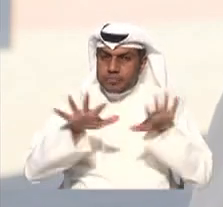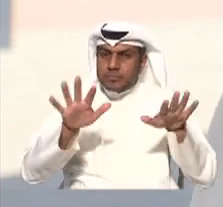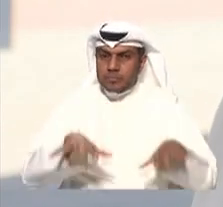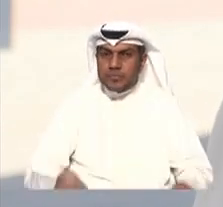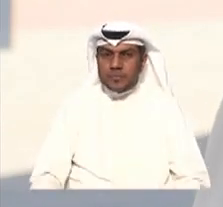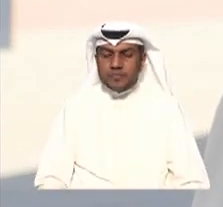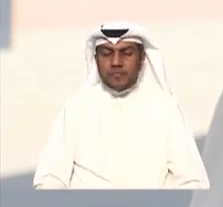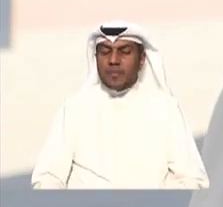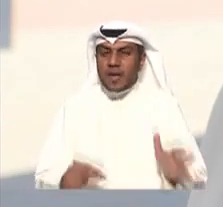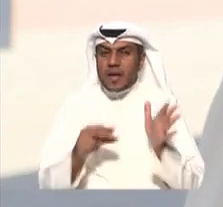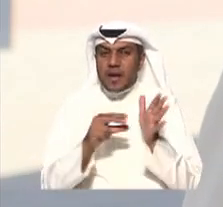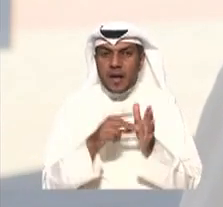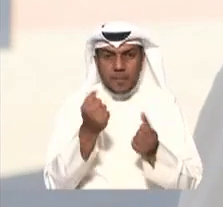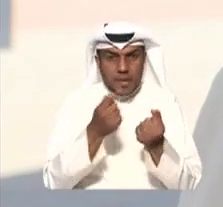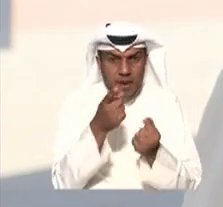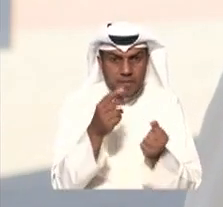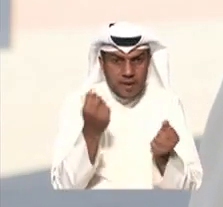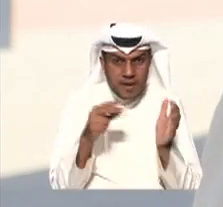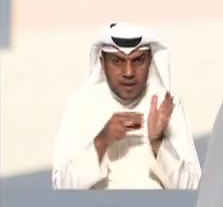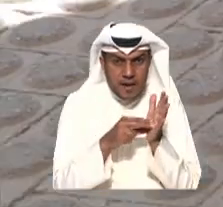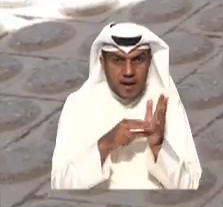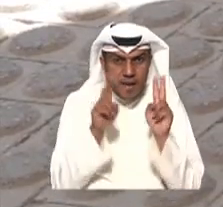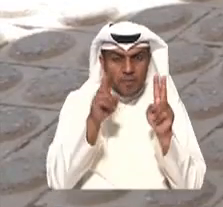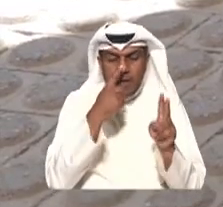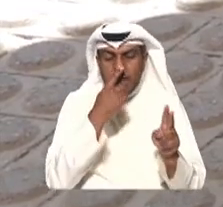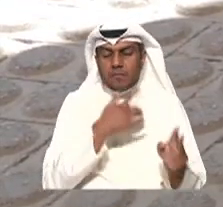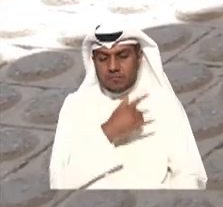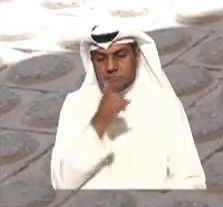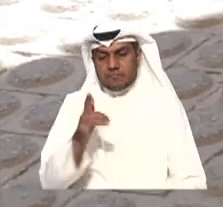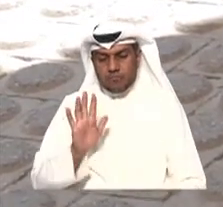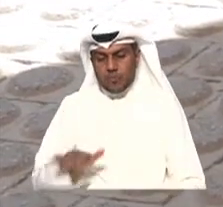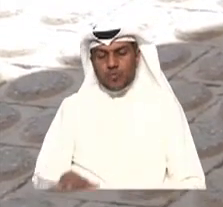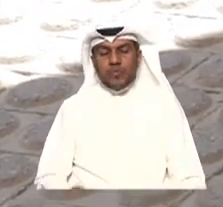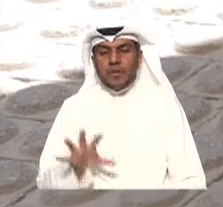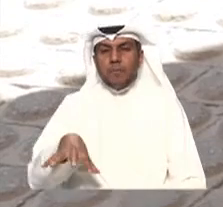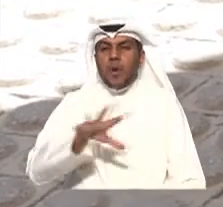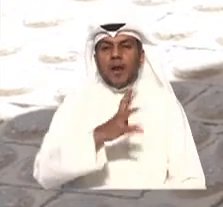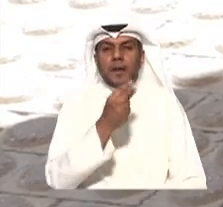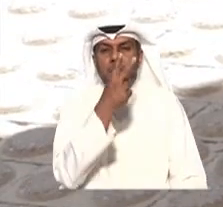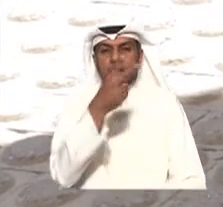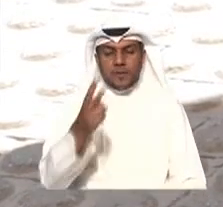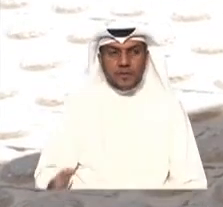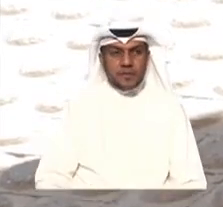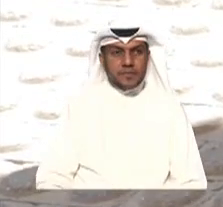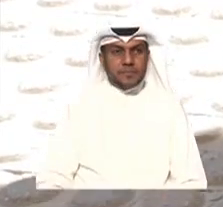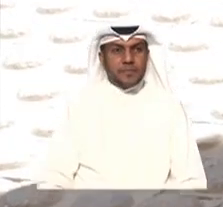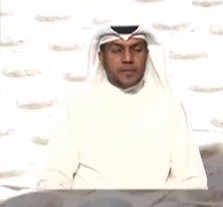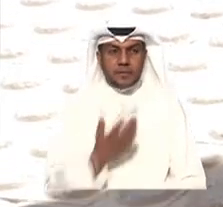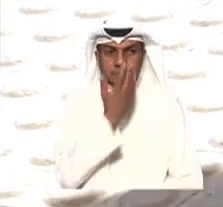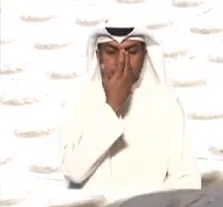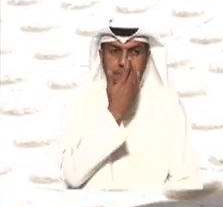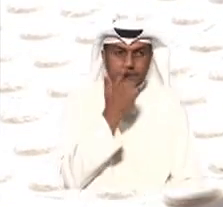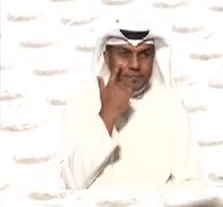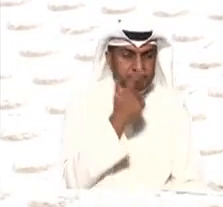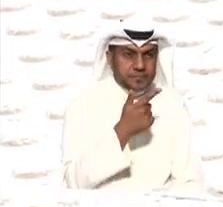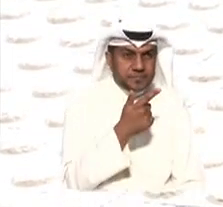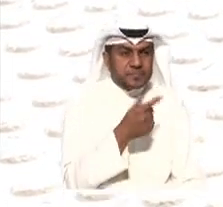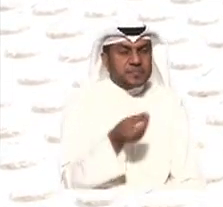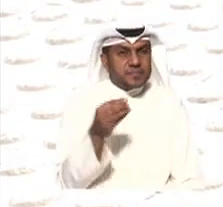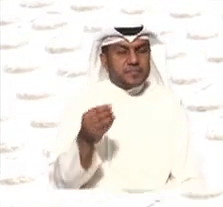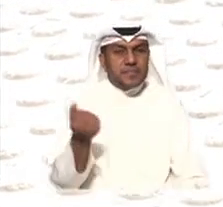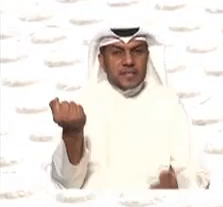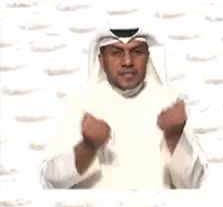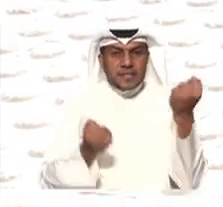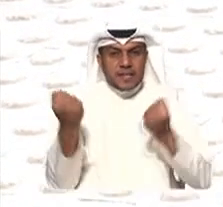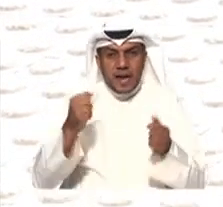نحاول ان احنا نتغلب على التحديات اللي قاعدة تواجهنا. السيارات التي تعمل بالطاقة الكهربائية ستسهم بشكل كبير